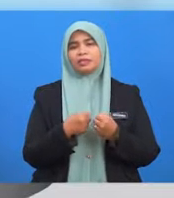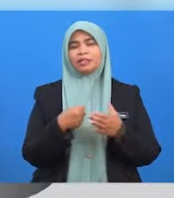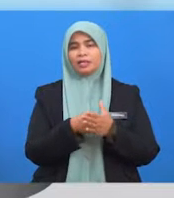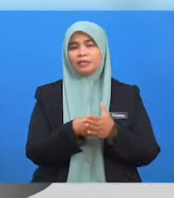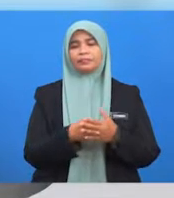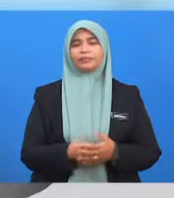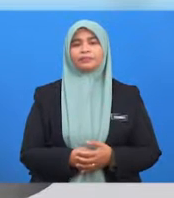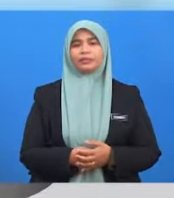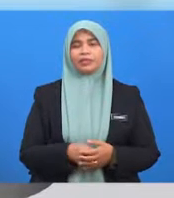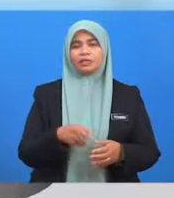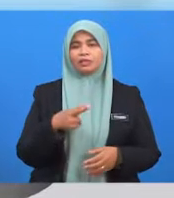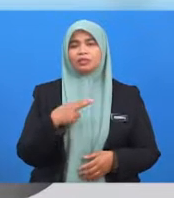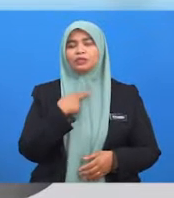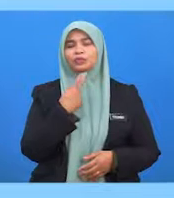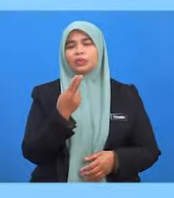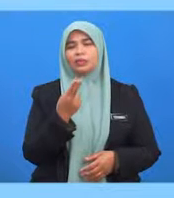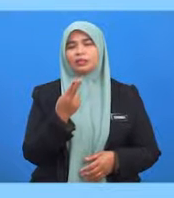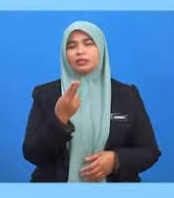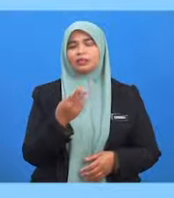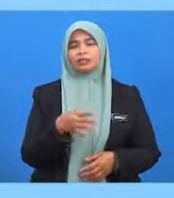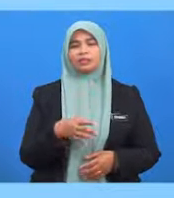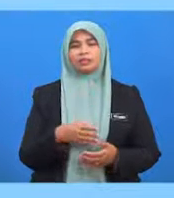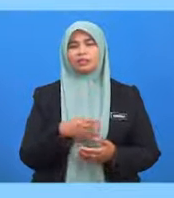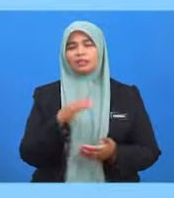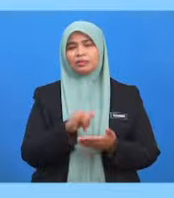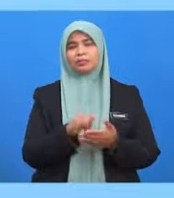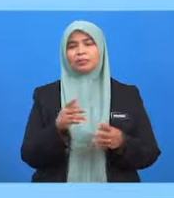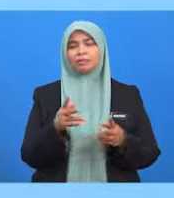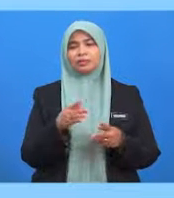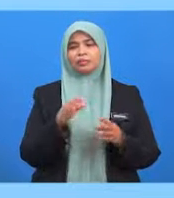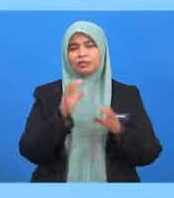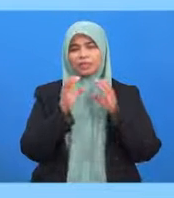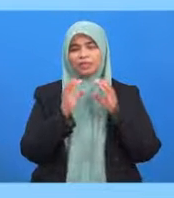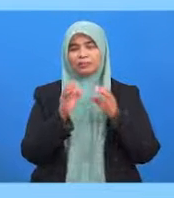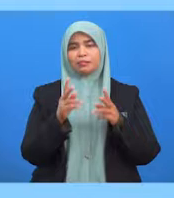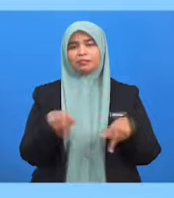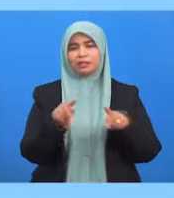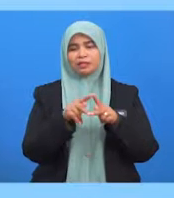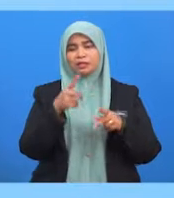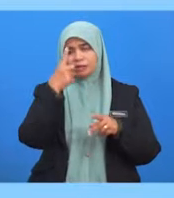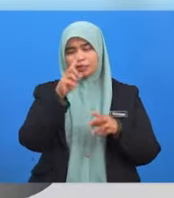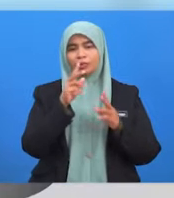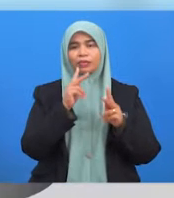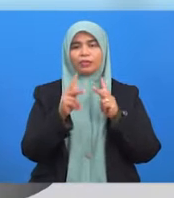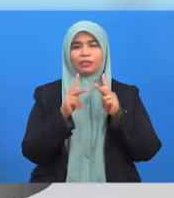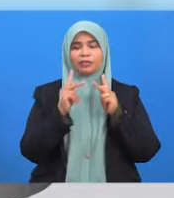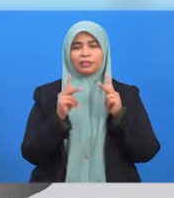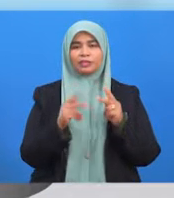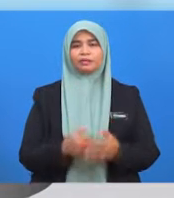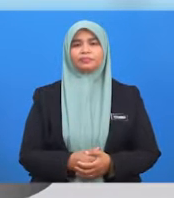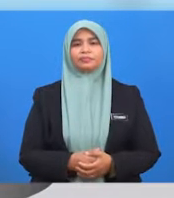perbualan adalah suatu keperluan bagi tujuan komunikasi. Mari kita teliti